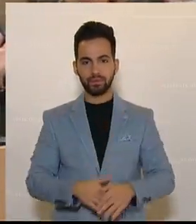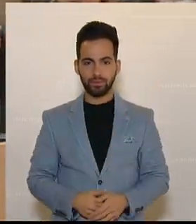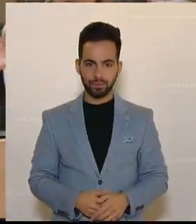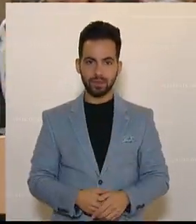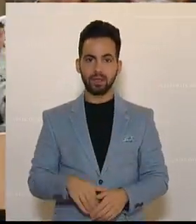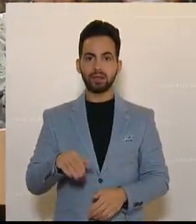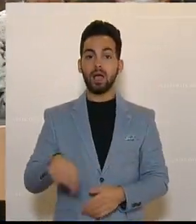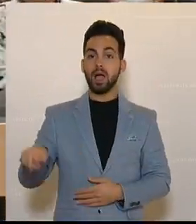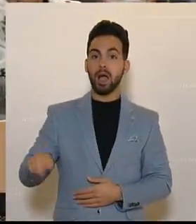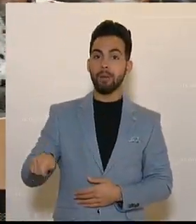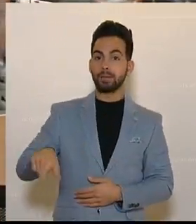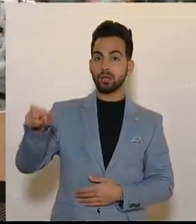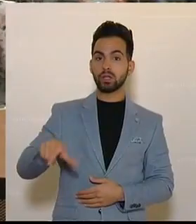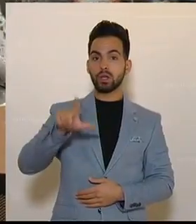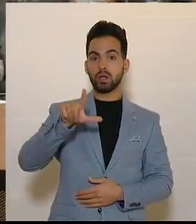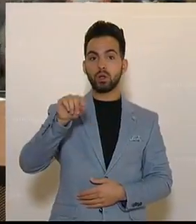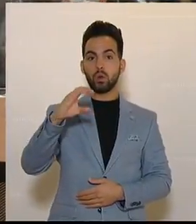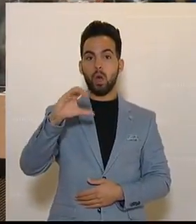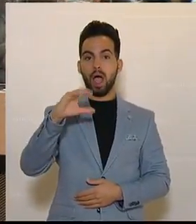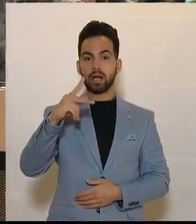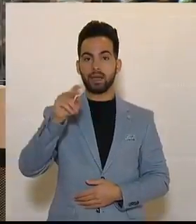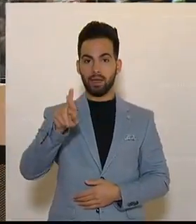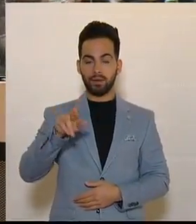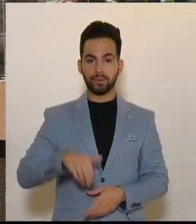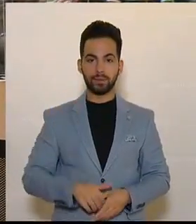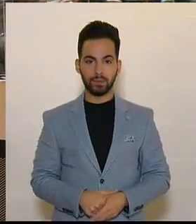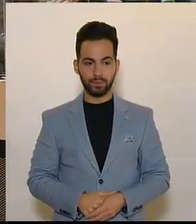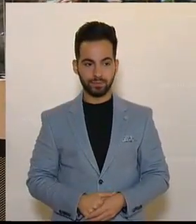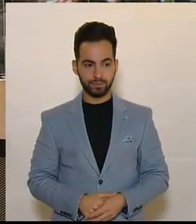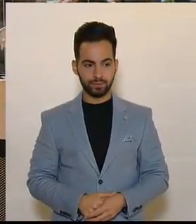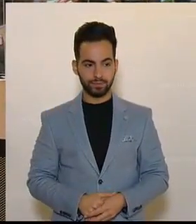Der Abgeordnete Loacker.